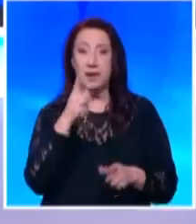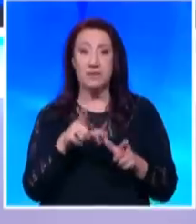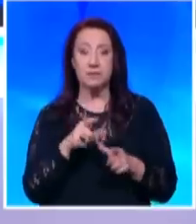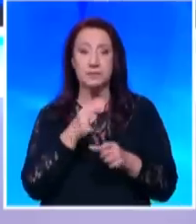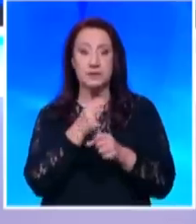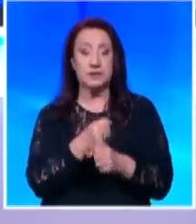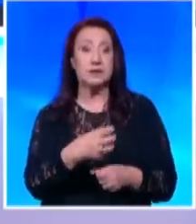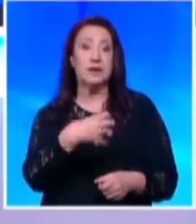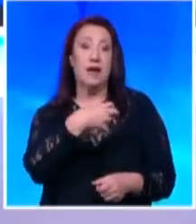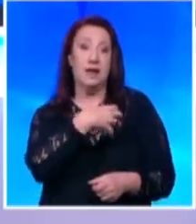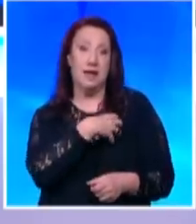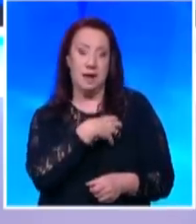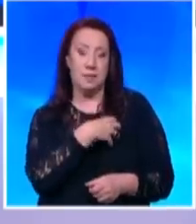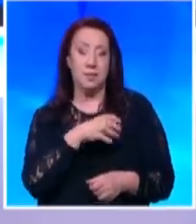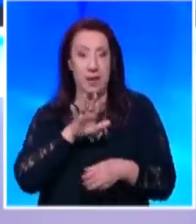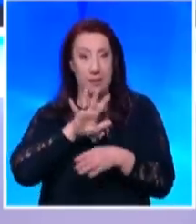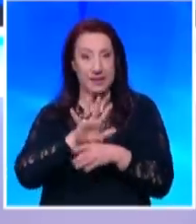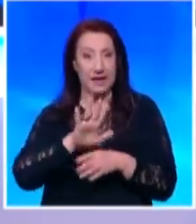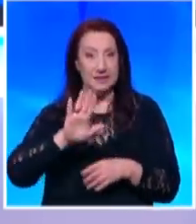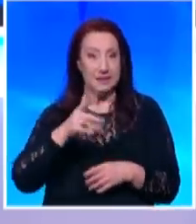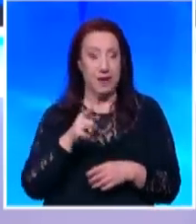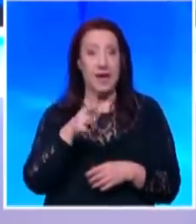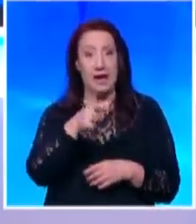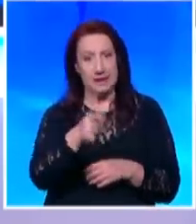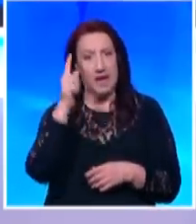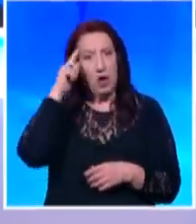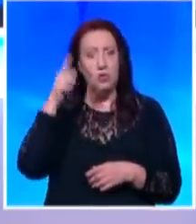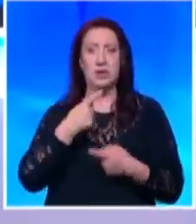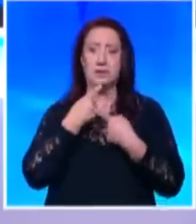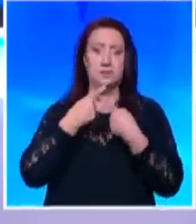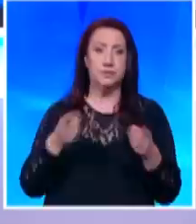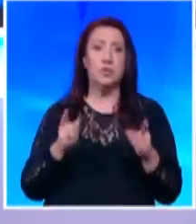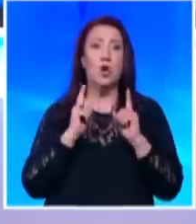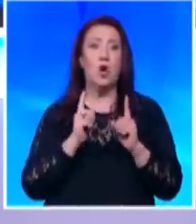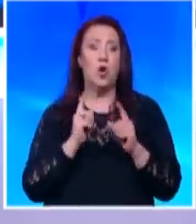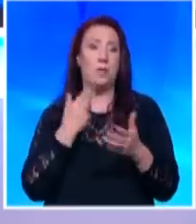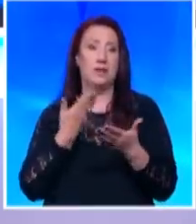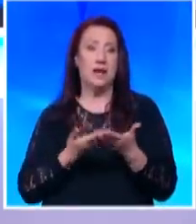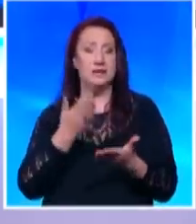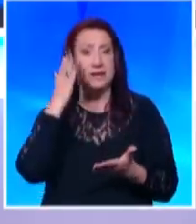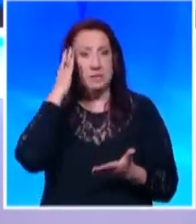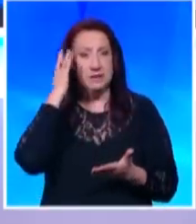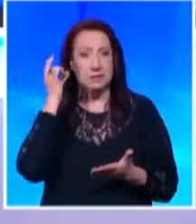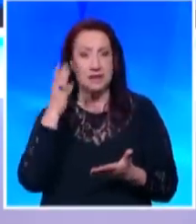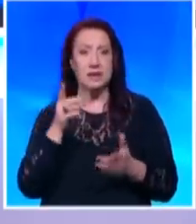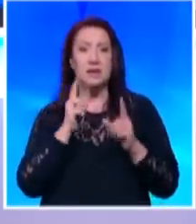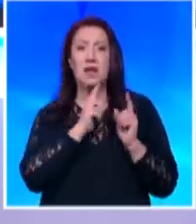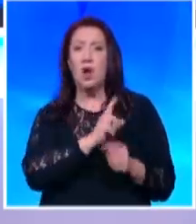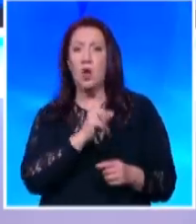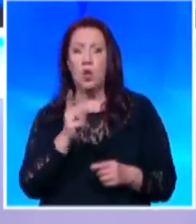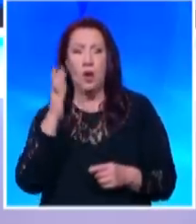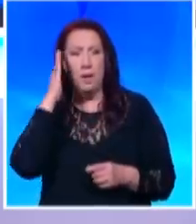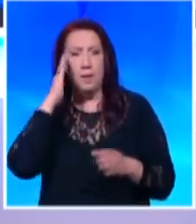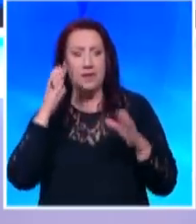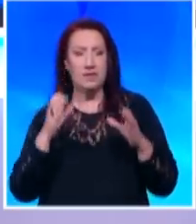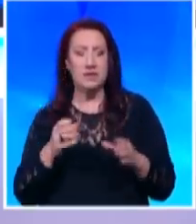на 15 май, а те обявяват номинацията си за премиер утре в парламента. Което и да е правителството, от депутатите зависи приемането на важните